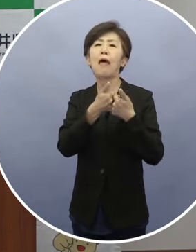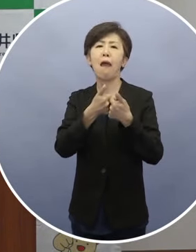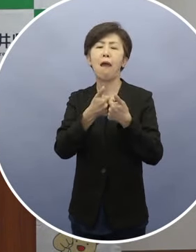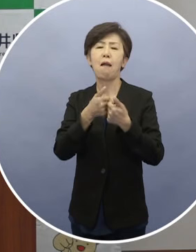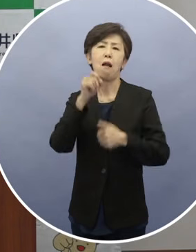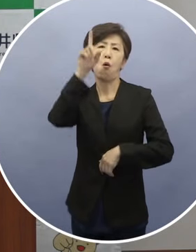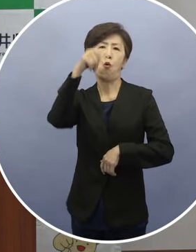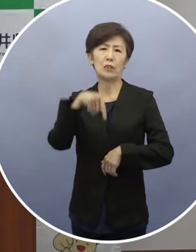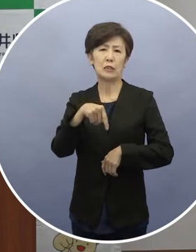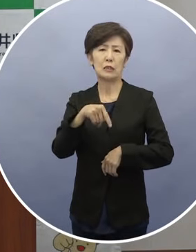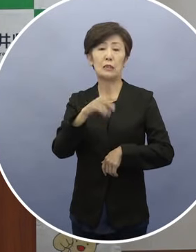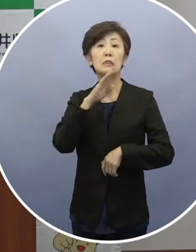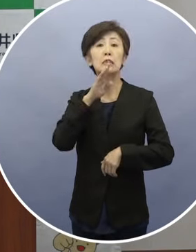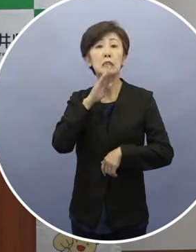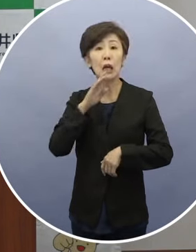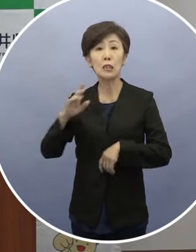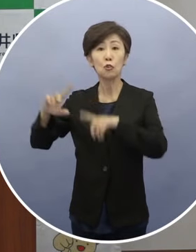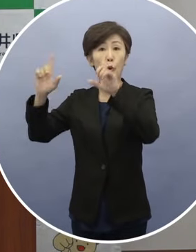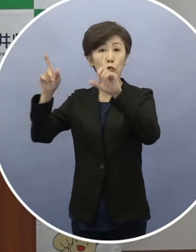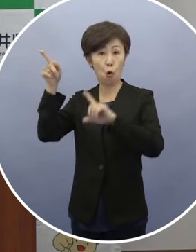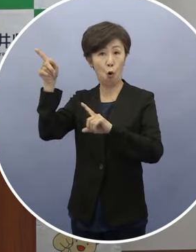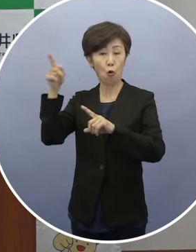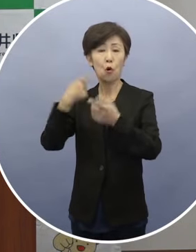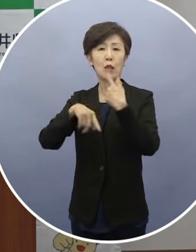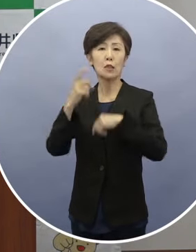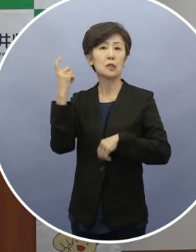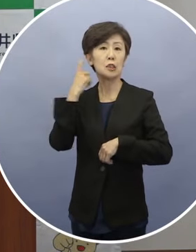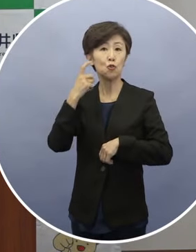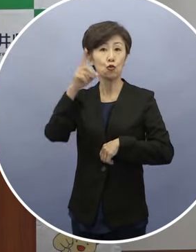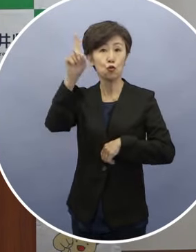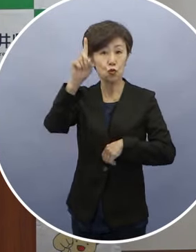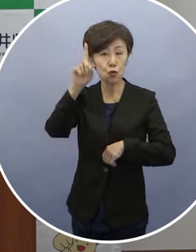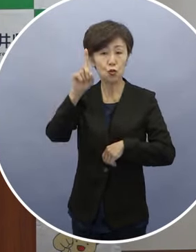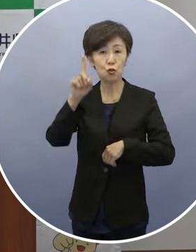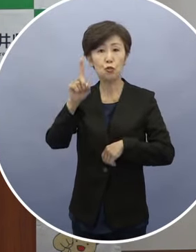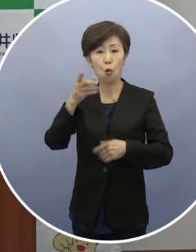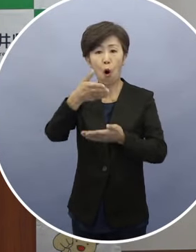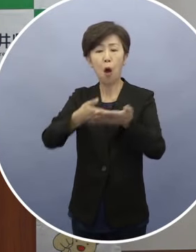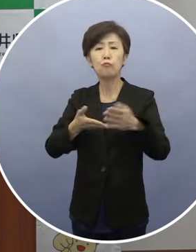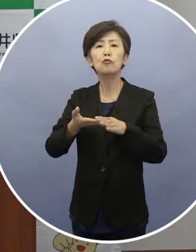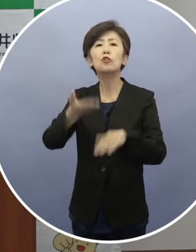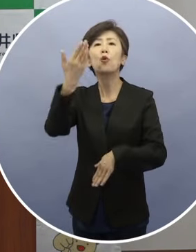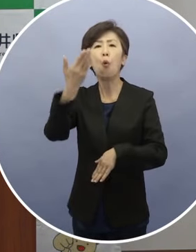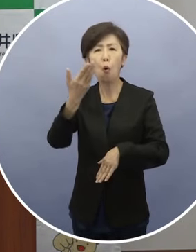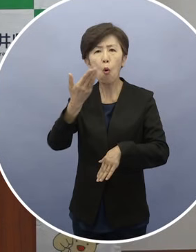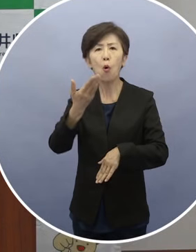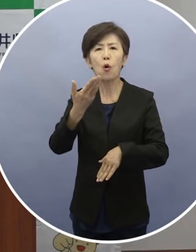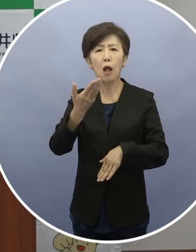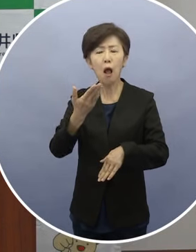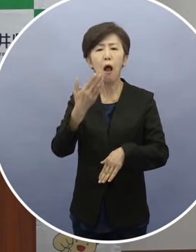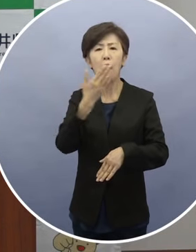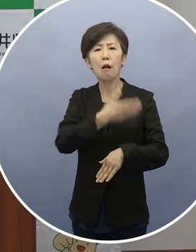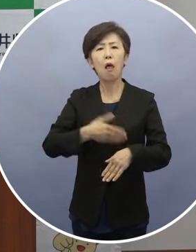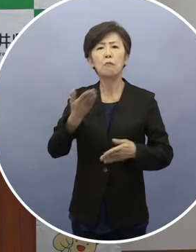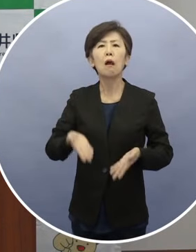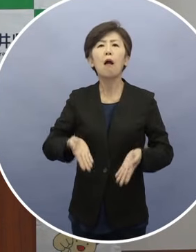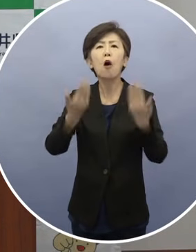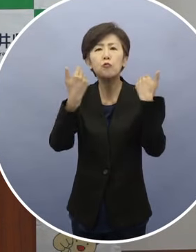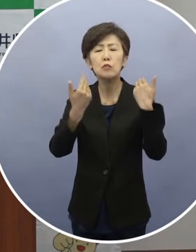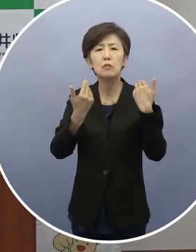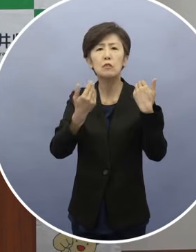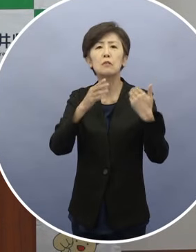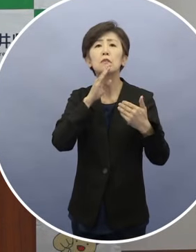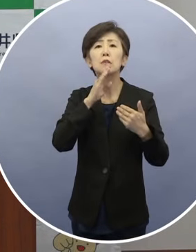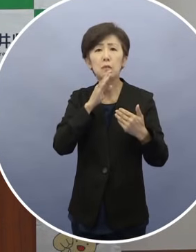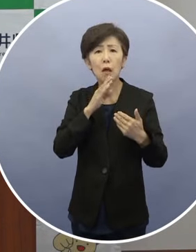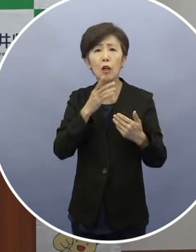も、都会なんかのお話を聞きますと半分以上が軽症、まあ、言ってみれば翌日行けば十分間